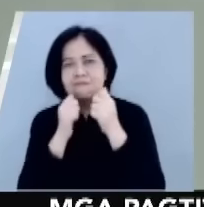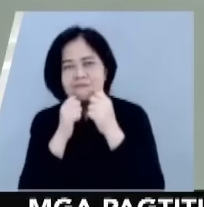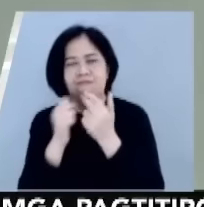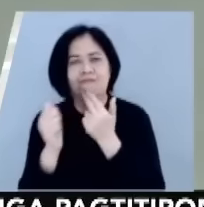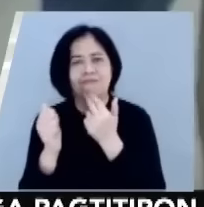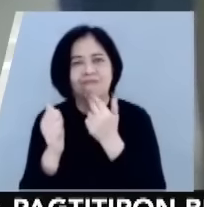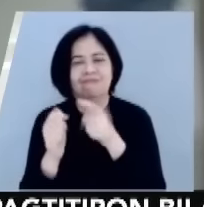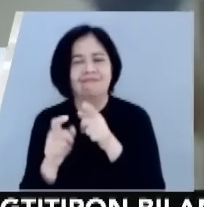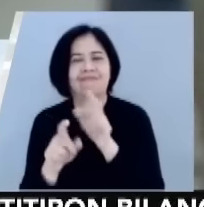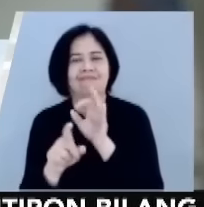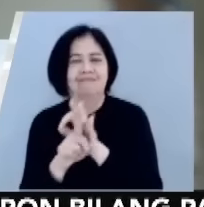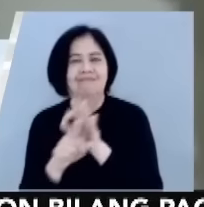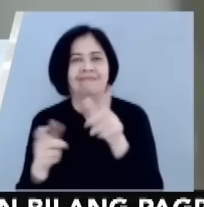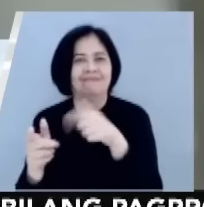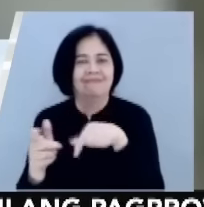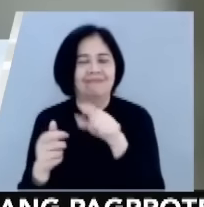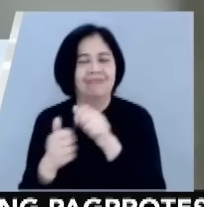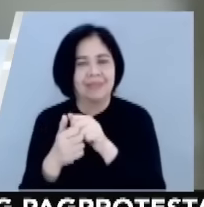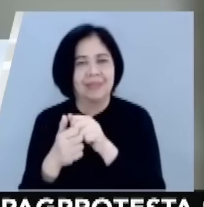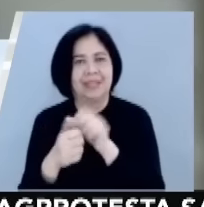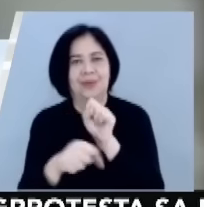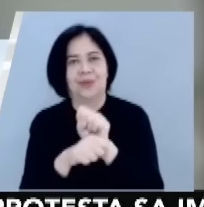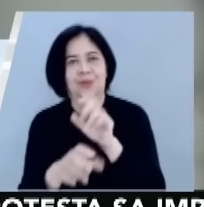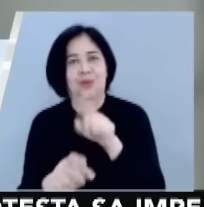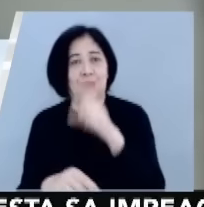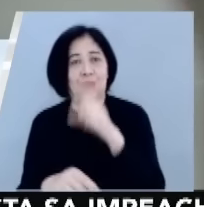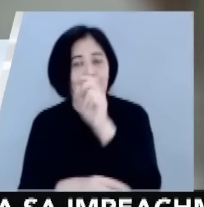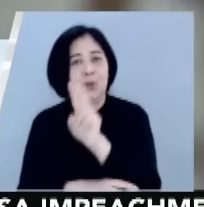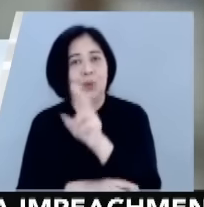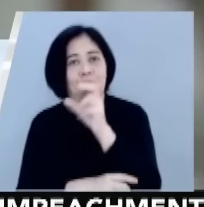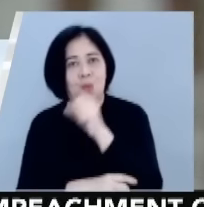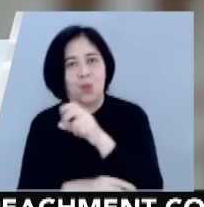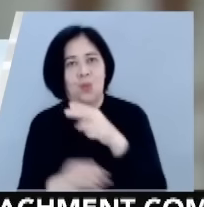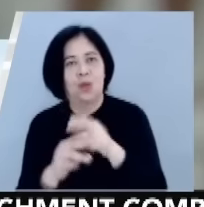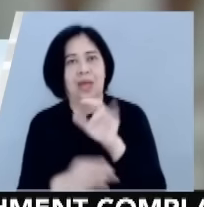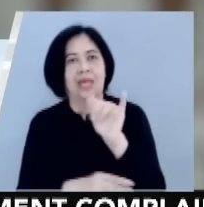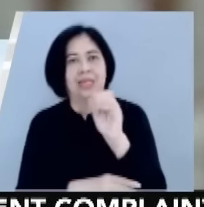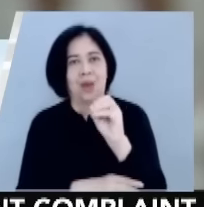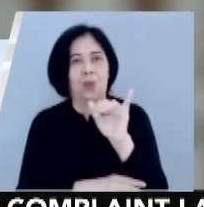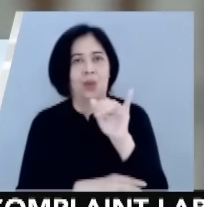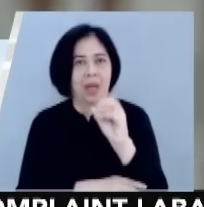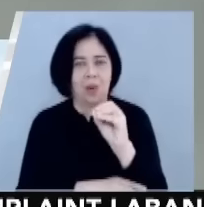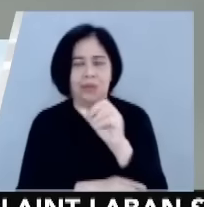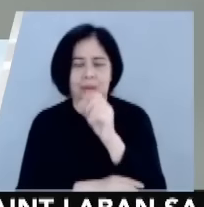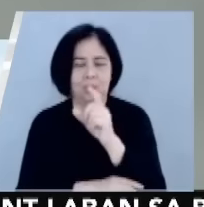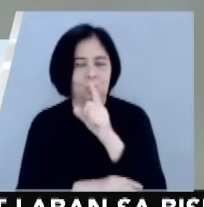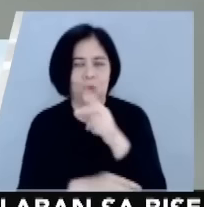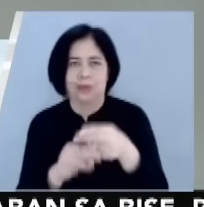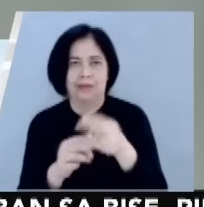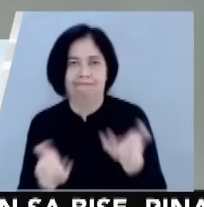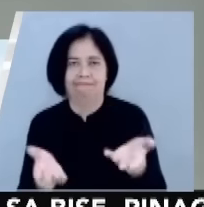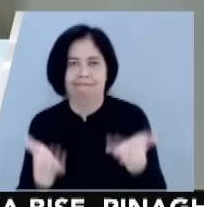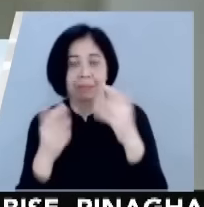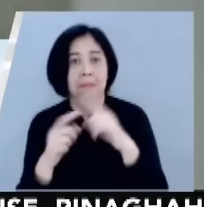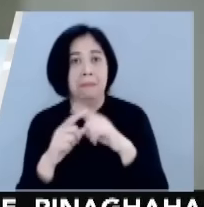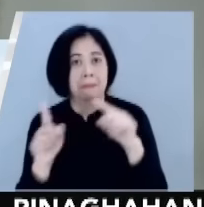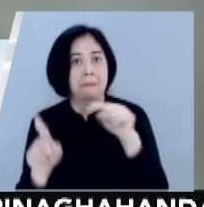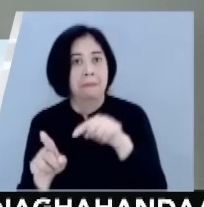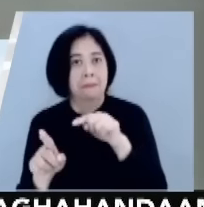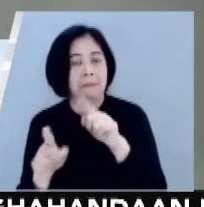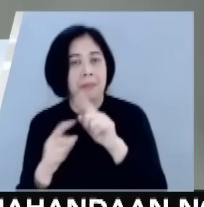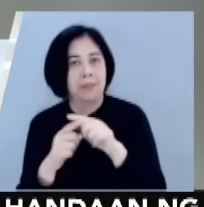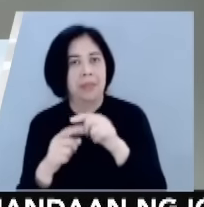empleyado. Siya ang 2 taong gulang na si Yao Yao. Hindi niya tunay na pangalan, pero ito raw ang palayaw